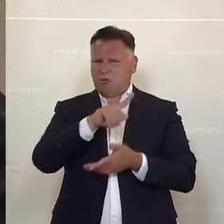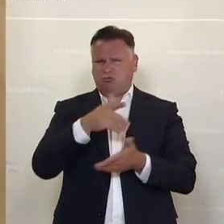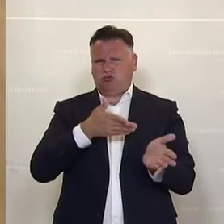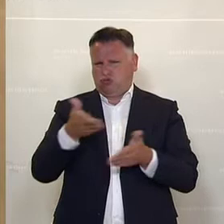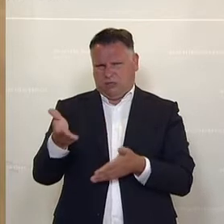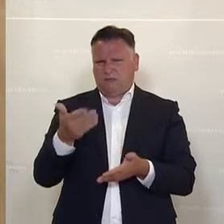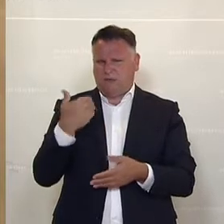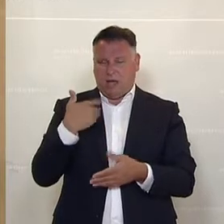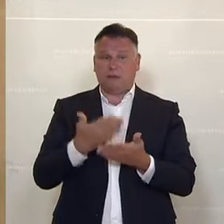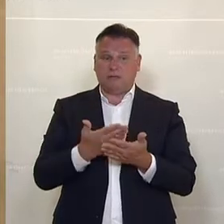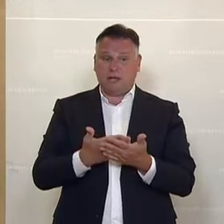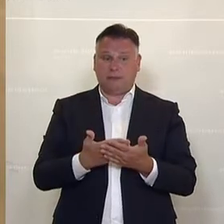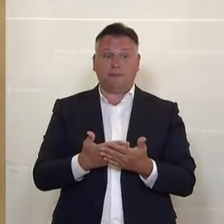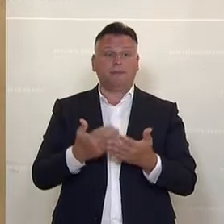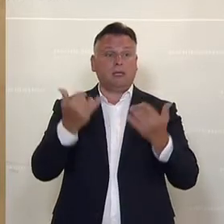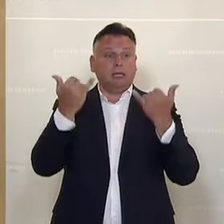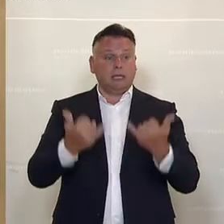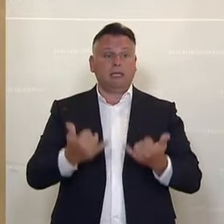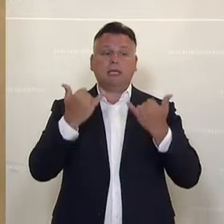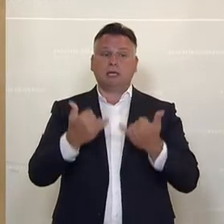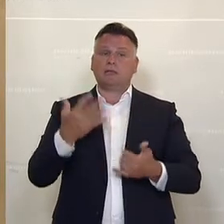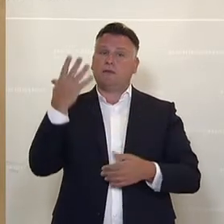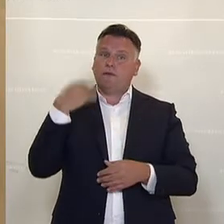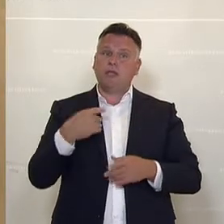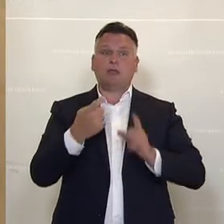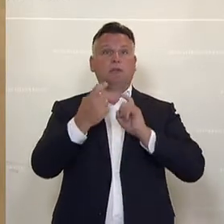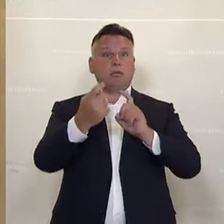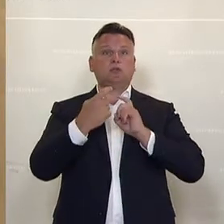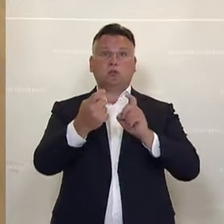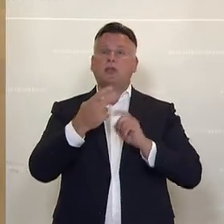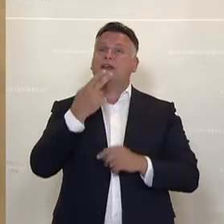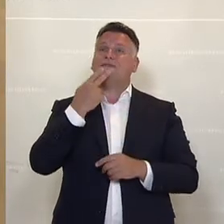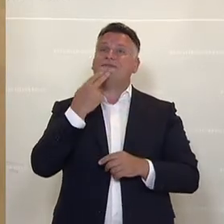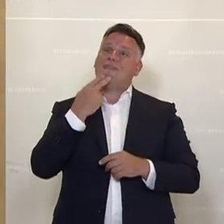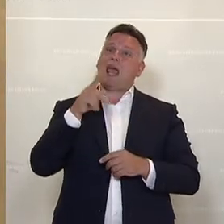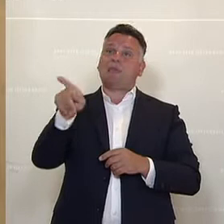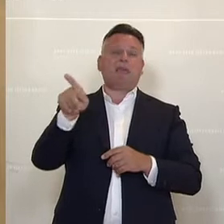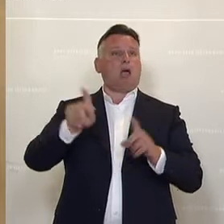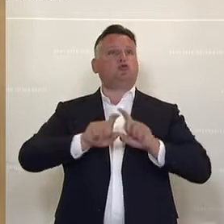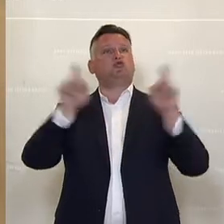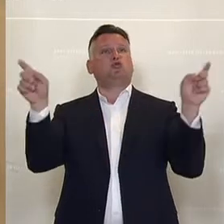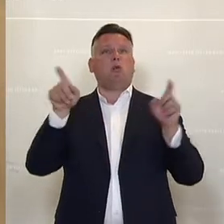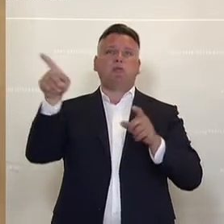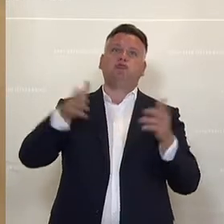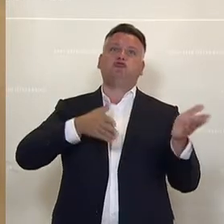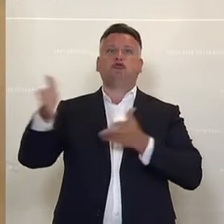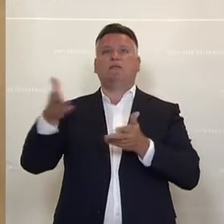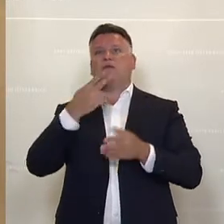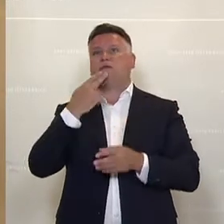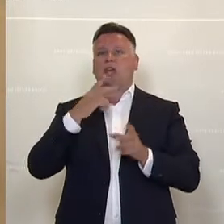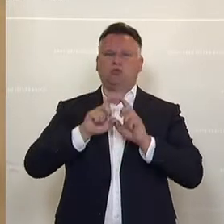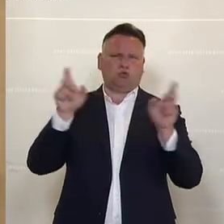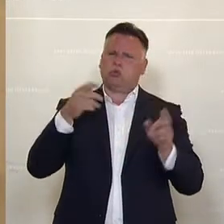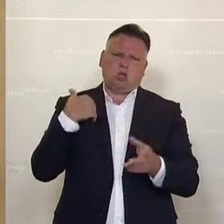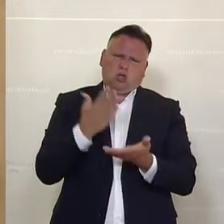darum, wieder mal zum x-ten Mal zu diskutieren, wer trägt jetzt die Schuld genau an was. Das haben wir schon gemacht und ich